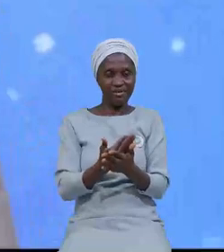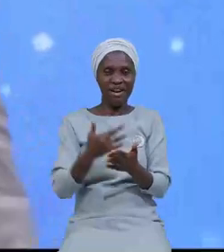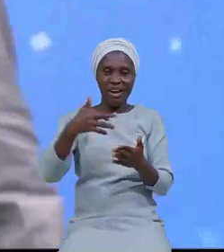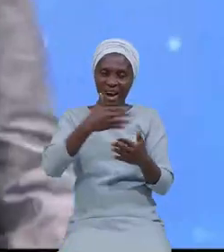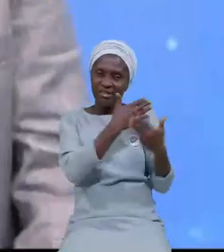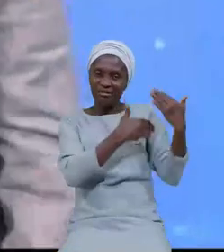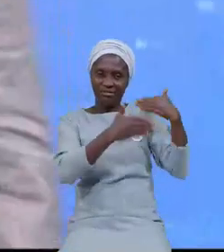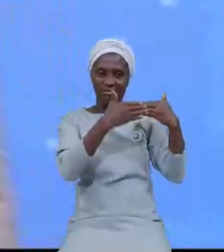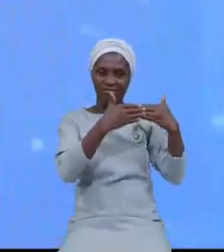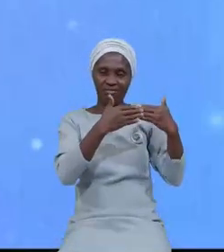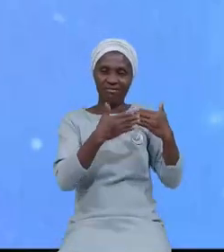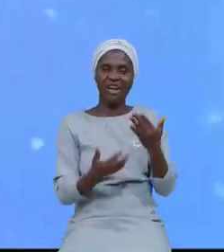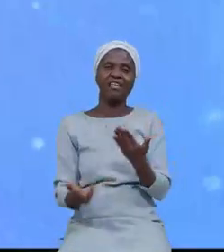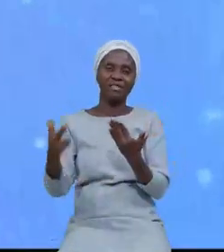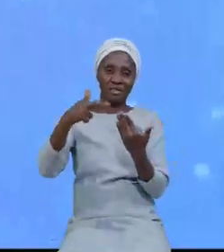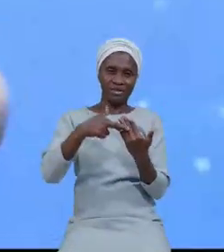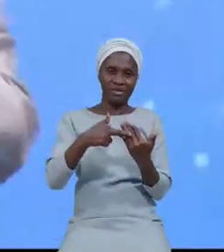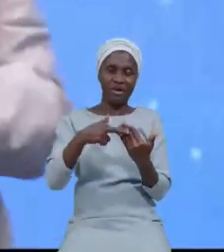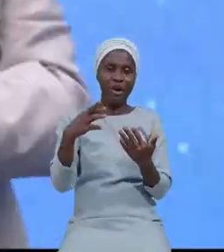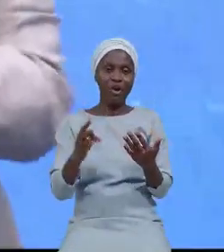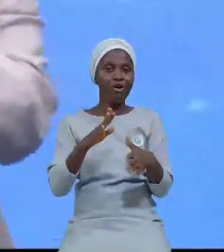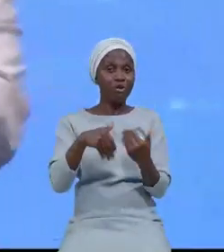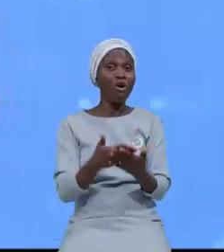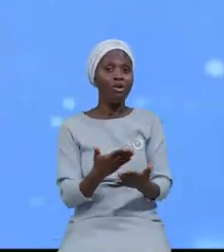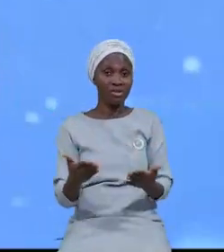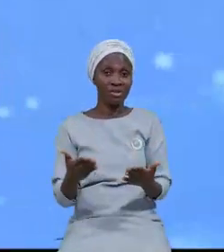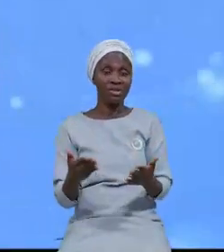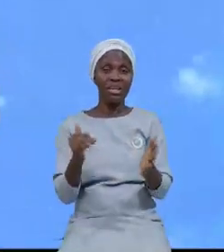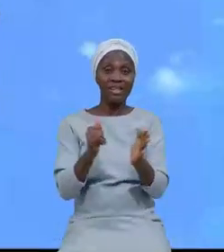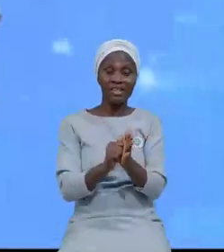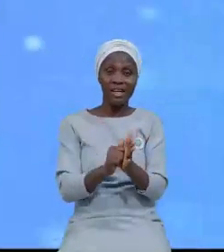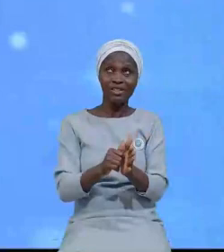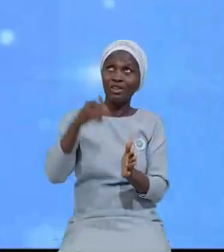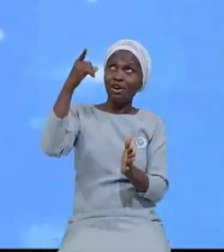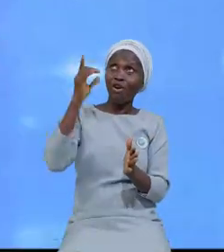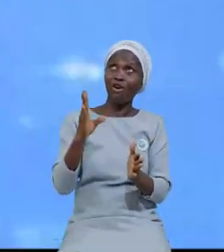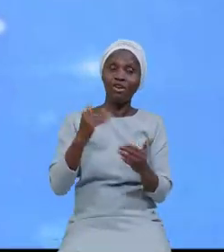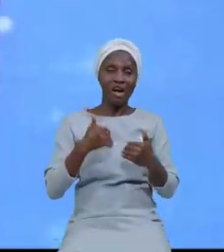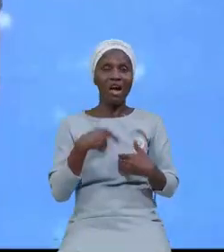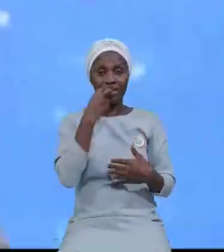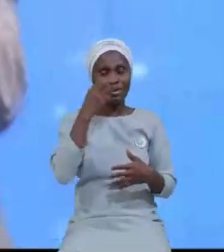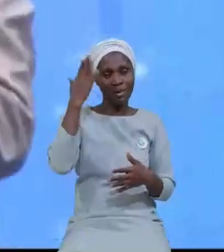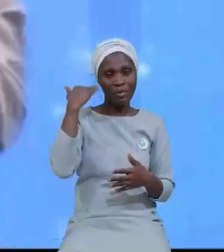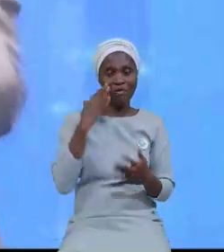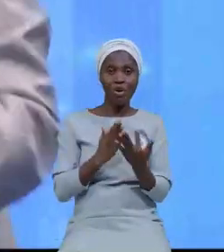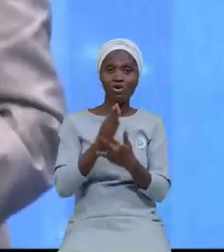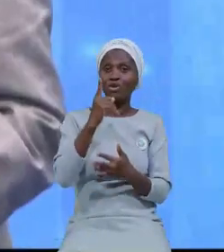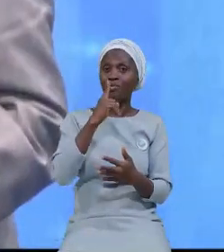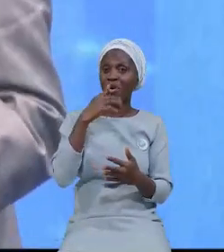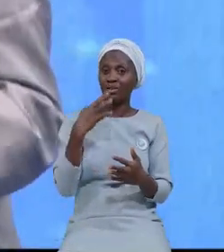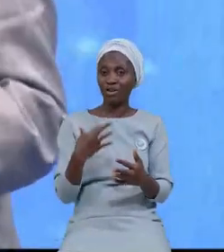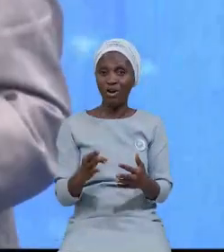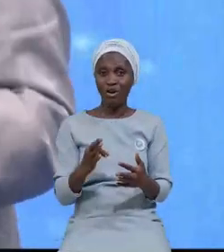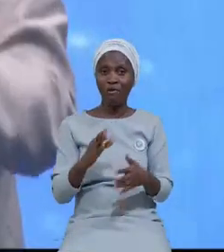régénération de restitution de toute chose dont Dieu a parlé anciennement par la bouche de